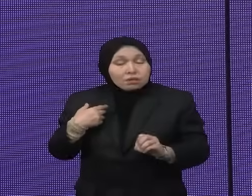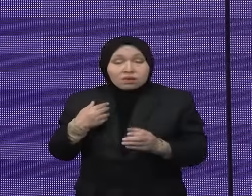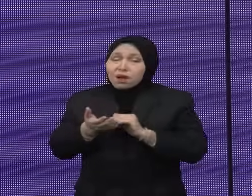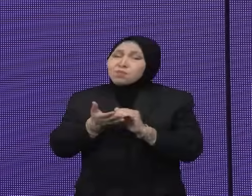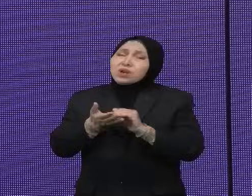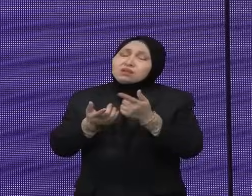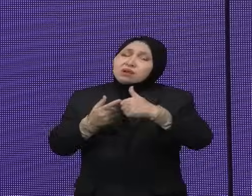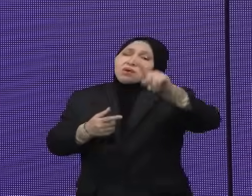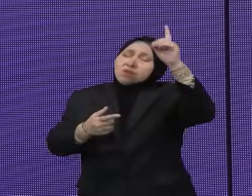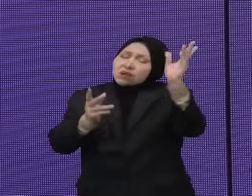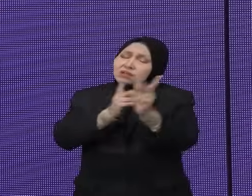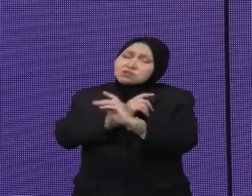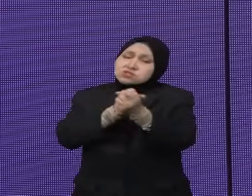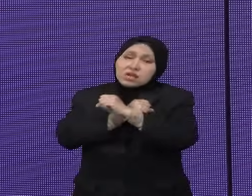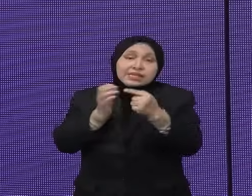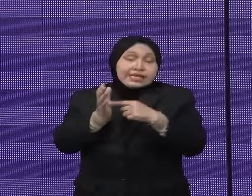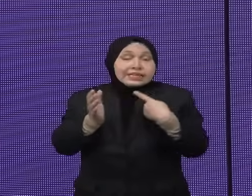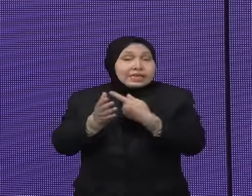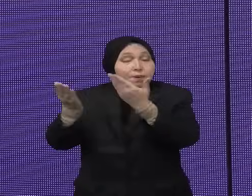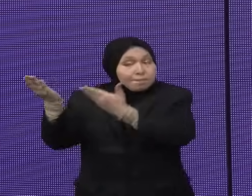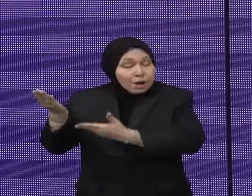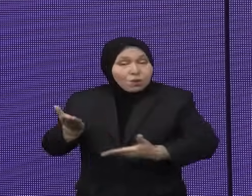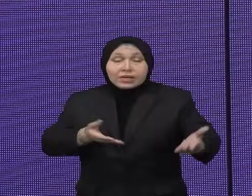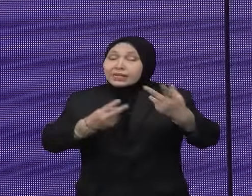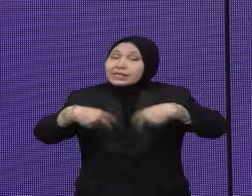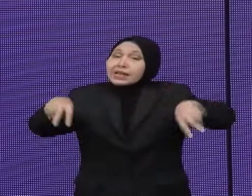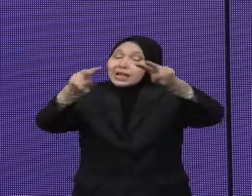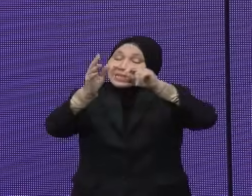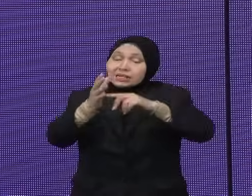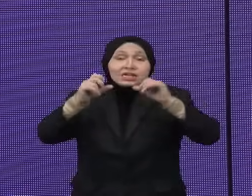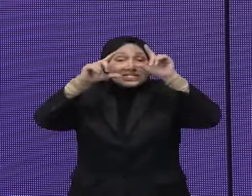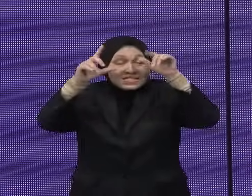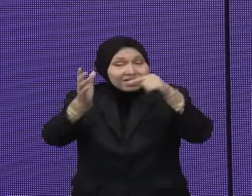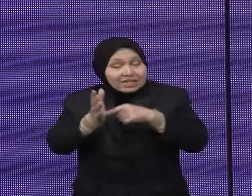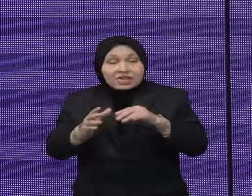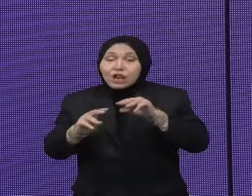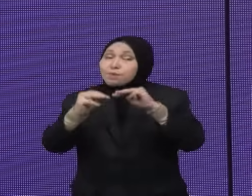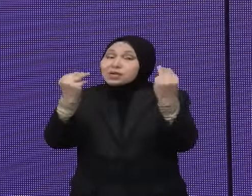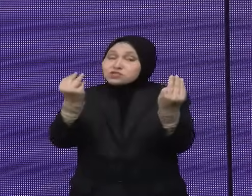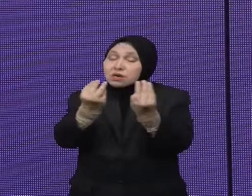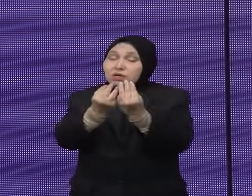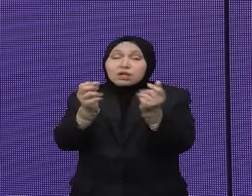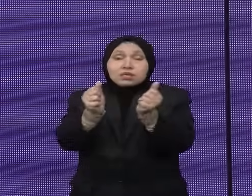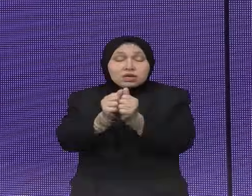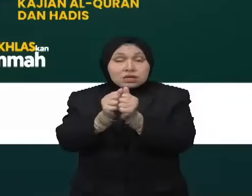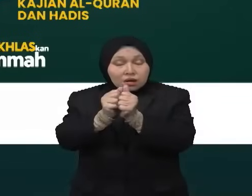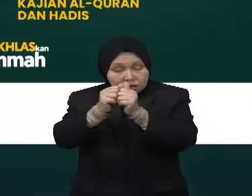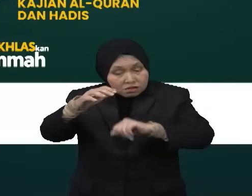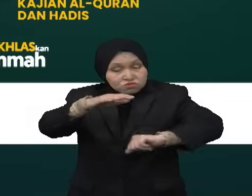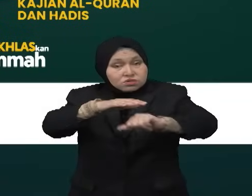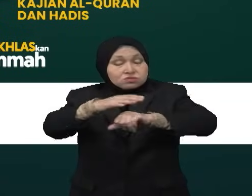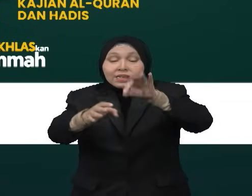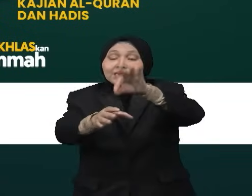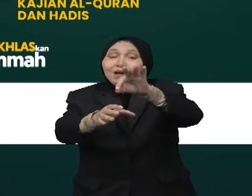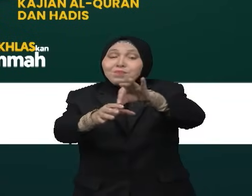keampunan daripada Allah dan kasih sayang, dan ini yang kita ingin bawakan, nilai ini, kesedaran ini dalam masyarakat dengan platform tabung Gerakan